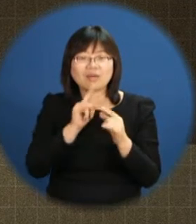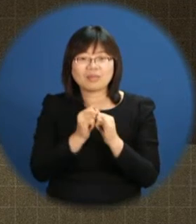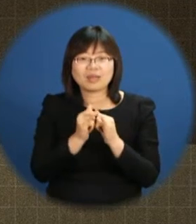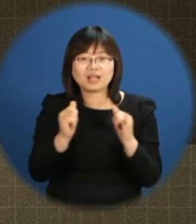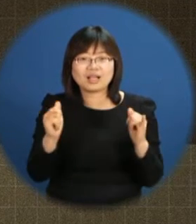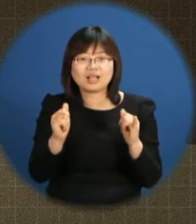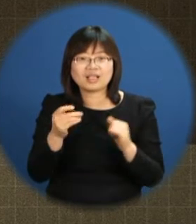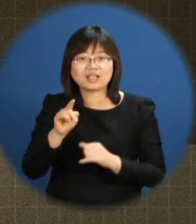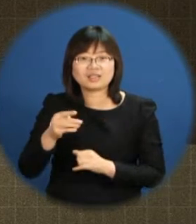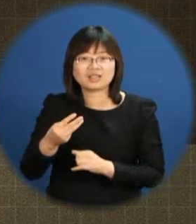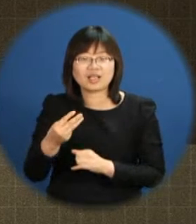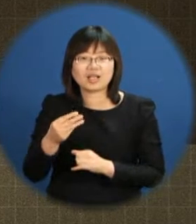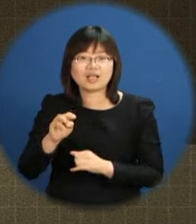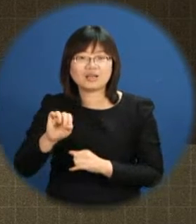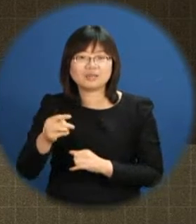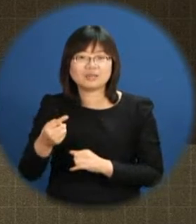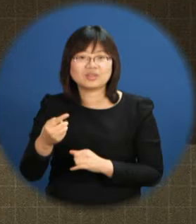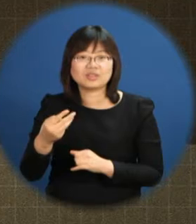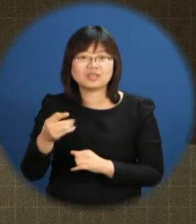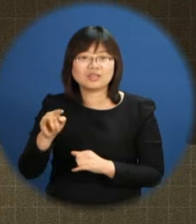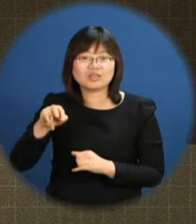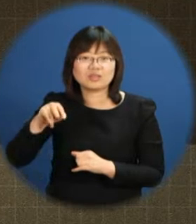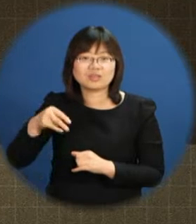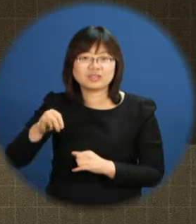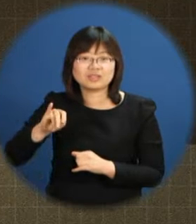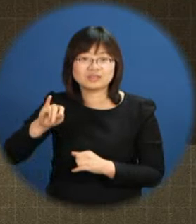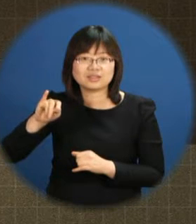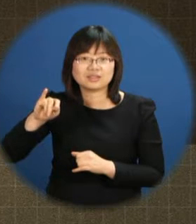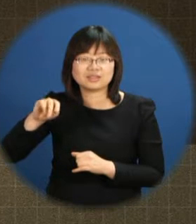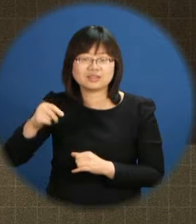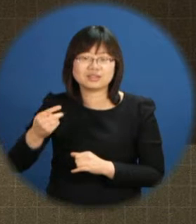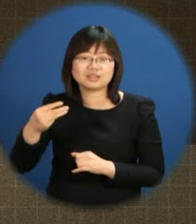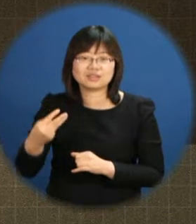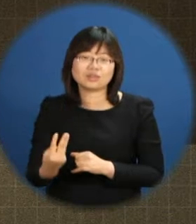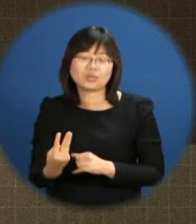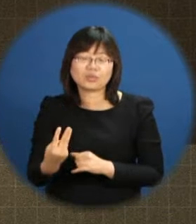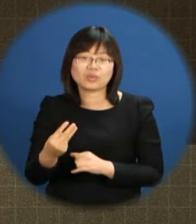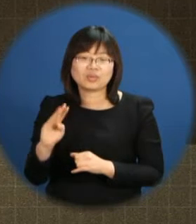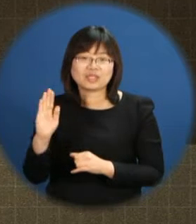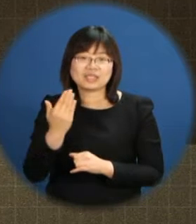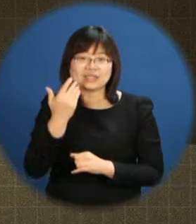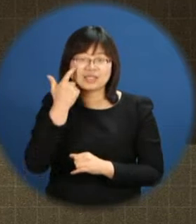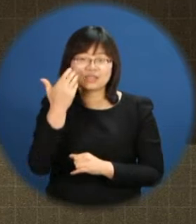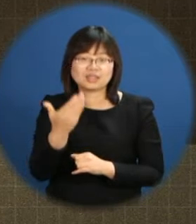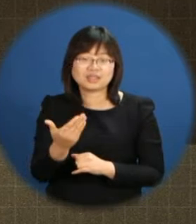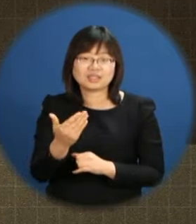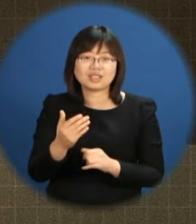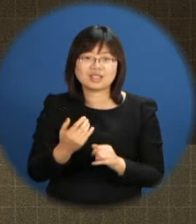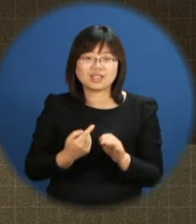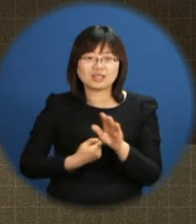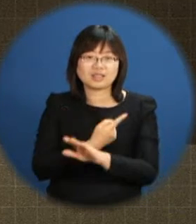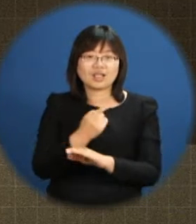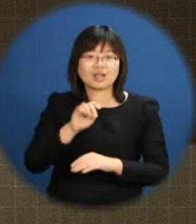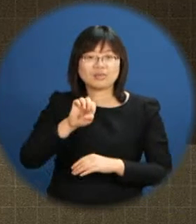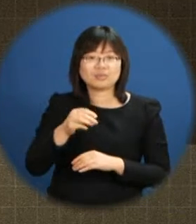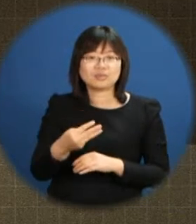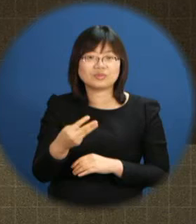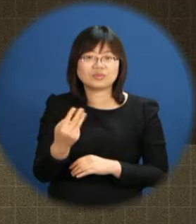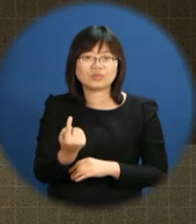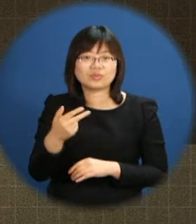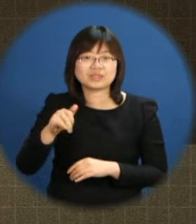탈 프로지 스톰 공기가 되지 않겠느냐 근데 그게 왜 중요합니까 8% g 스톤 공기가